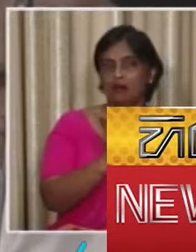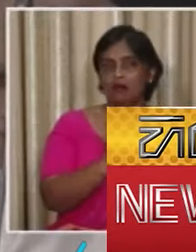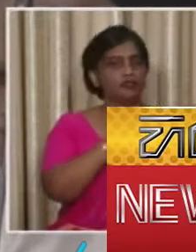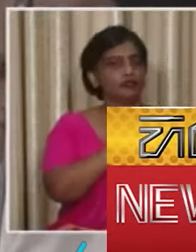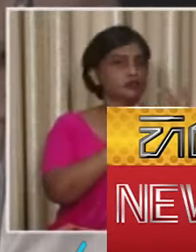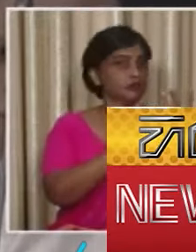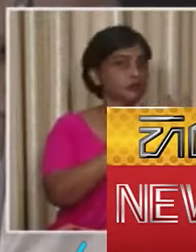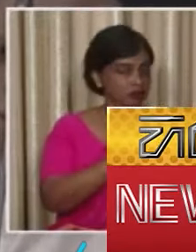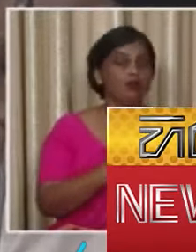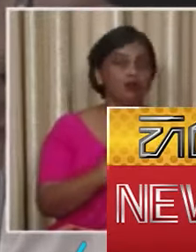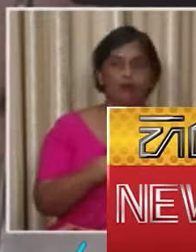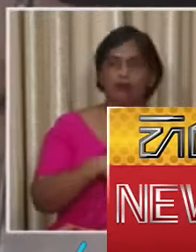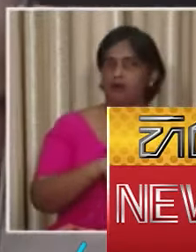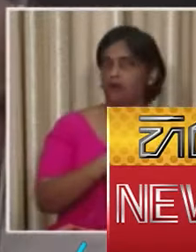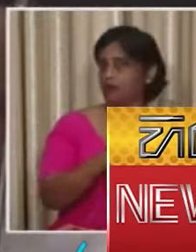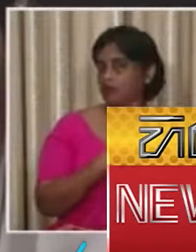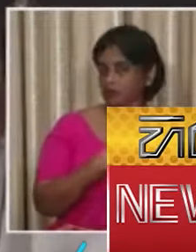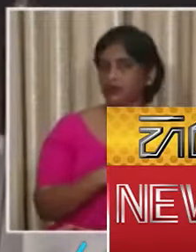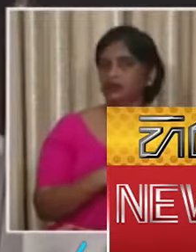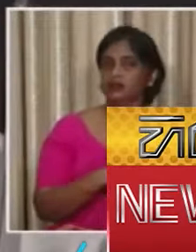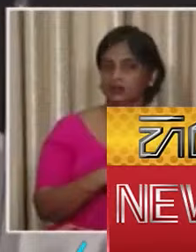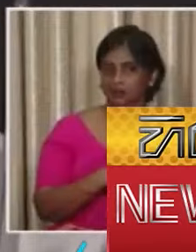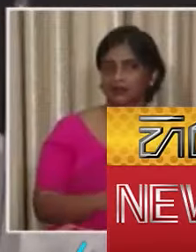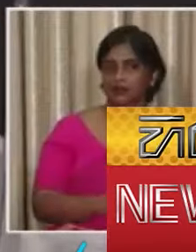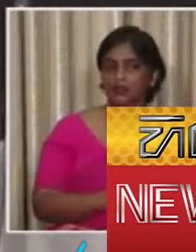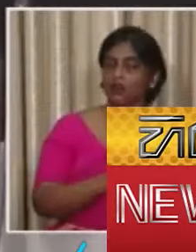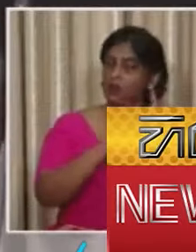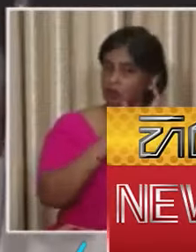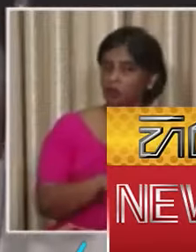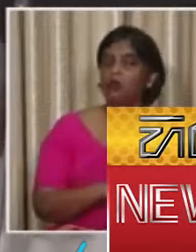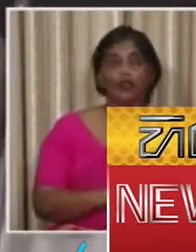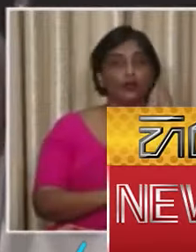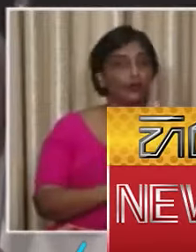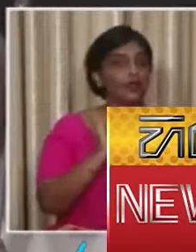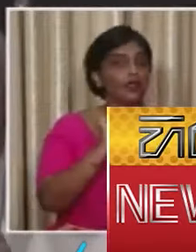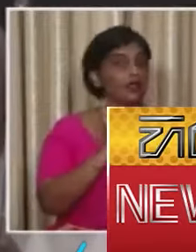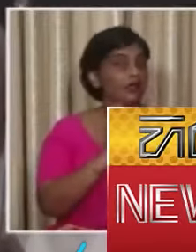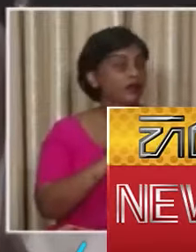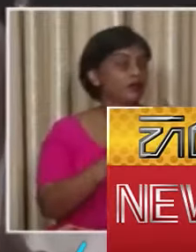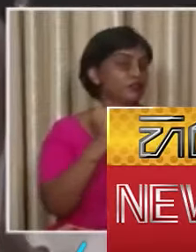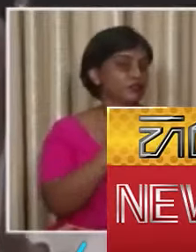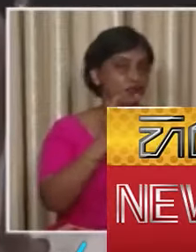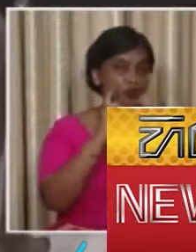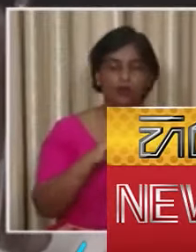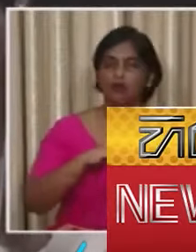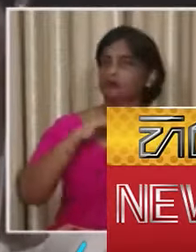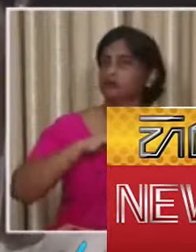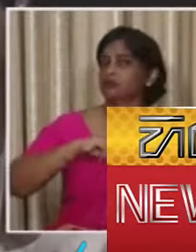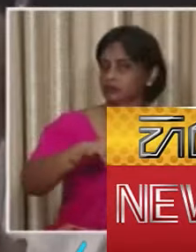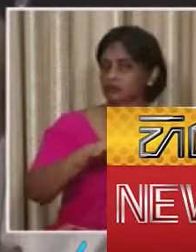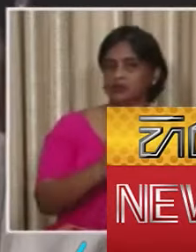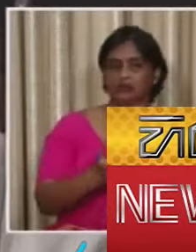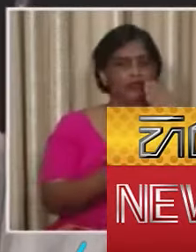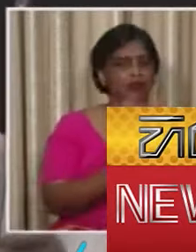ලබා ගැනීමට අපට අවස්ථා සැලසෙනවා. ඒ වගේම විදේශ ණය ආධාර මත ක්‍රියාත්මක වී